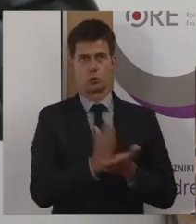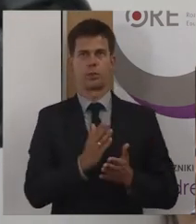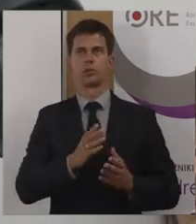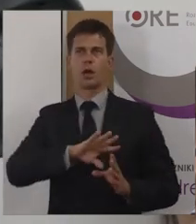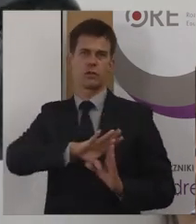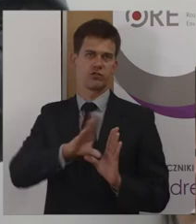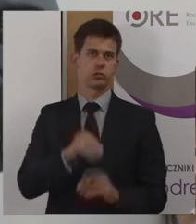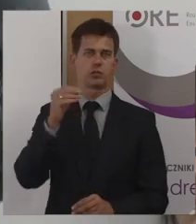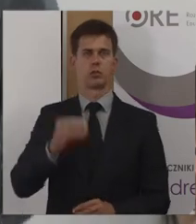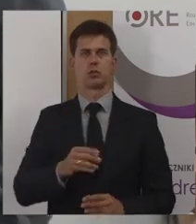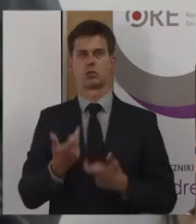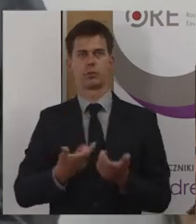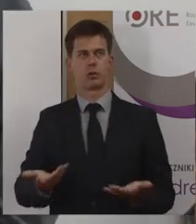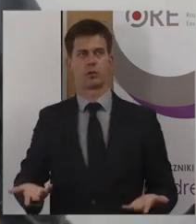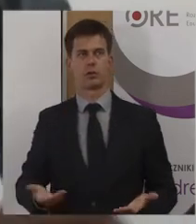zapewniał wszystkie potrzeby.